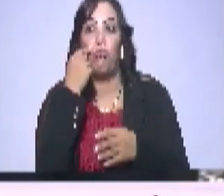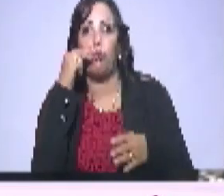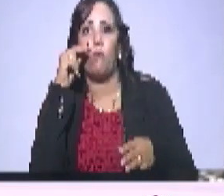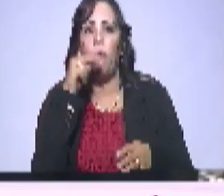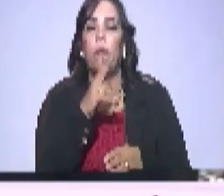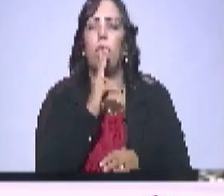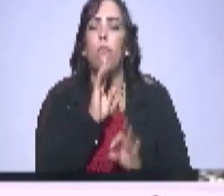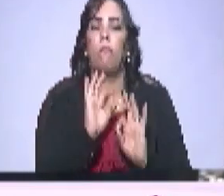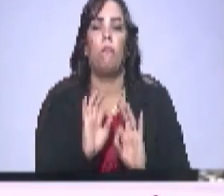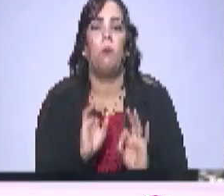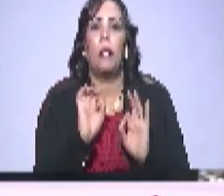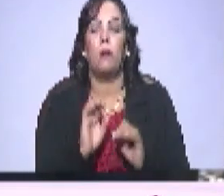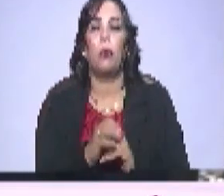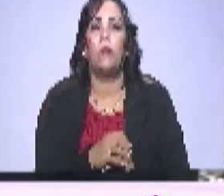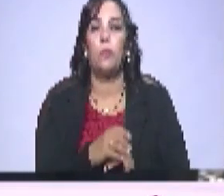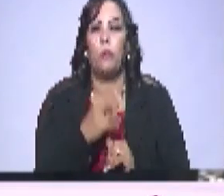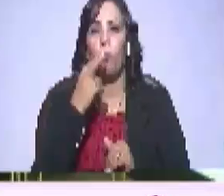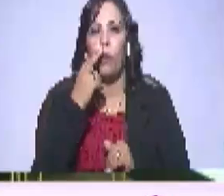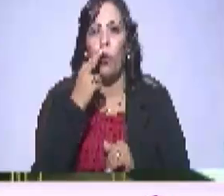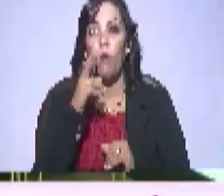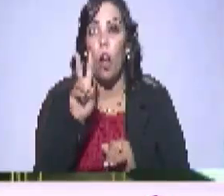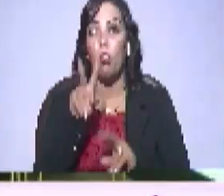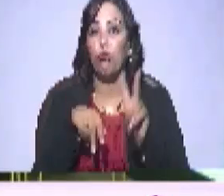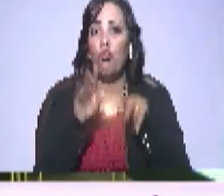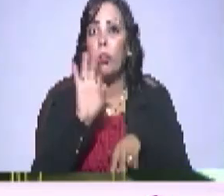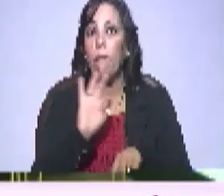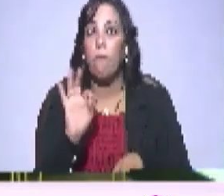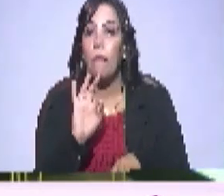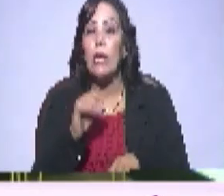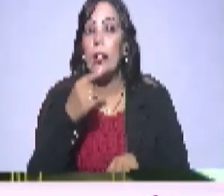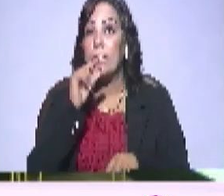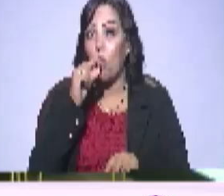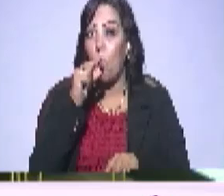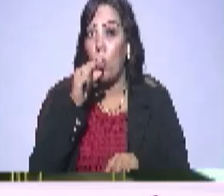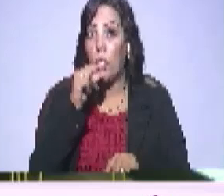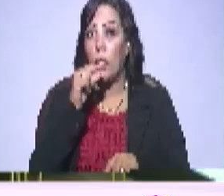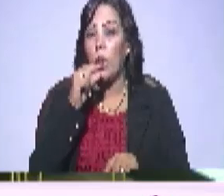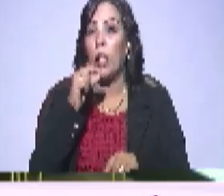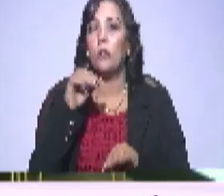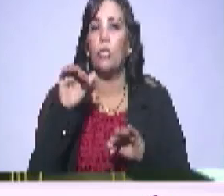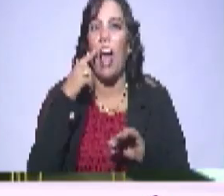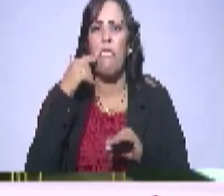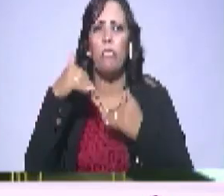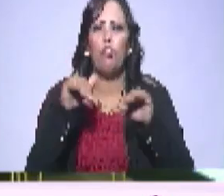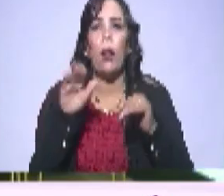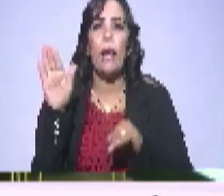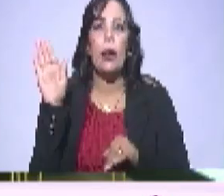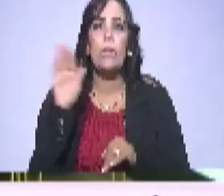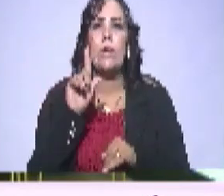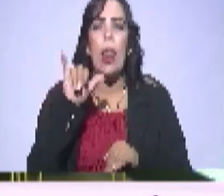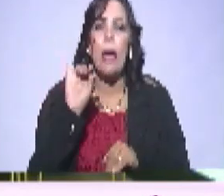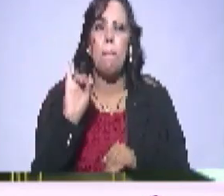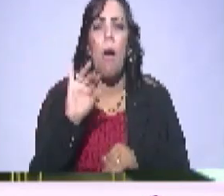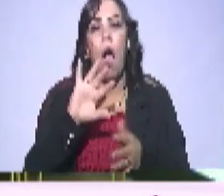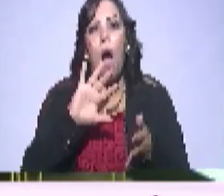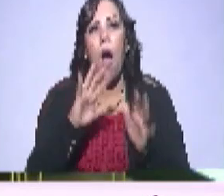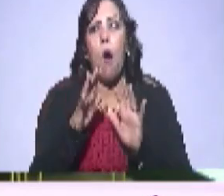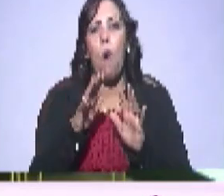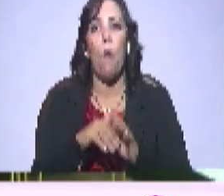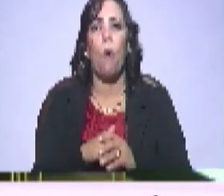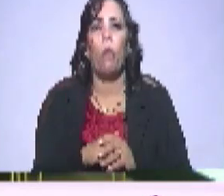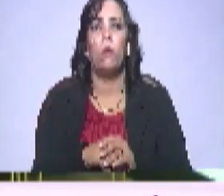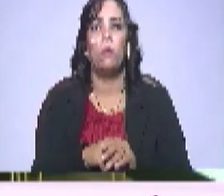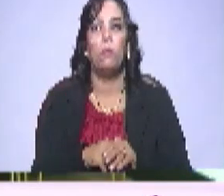شوفوها. بص حضرتك يعني اجيبها من الزيتون؟ ممكن تبقى موجوده. طب انا في